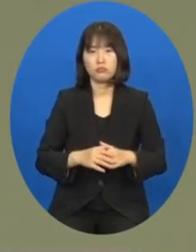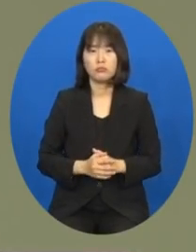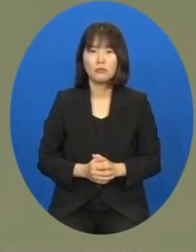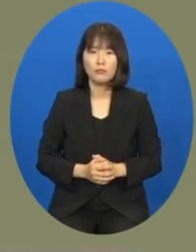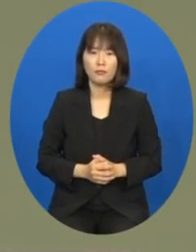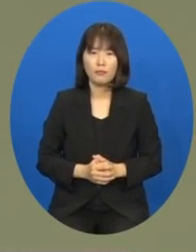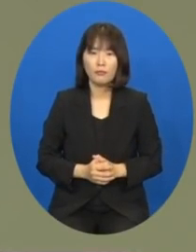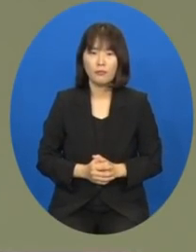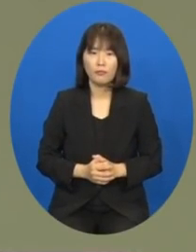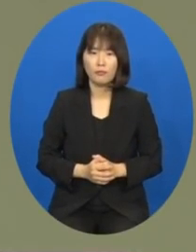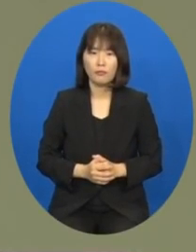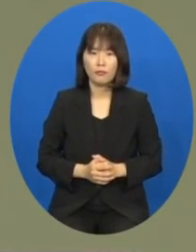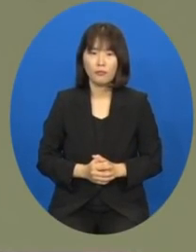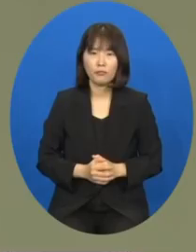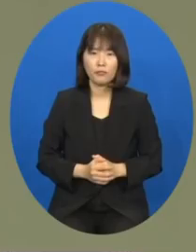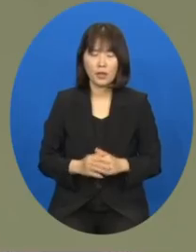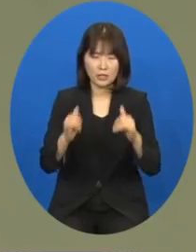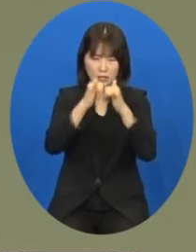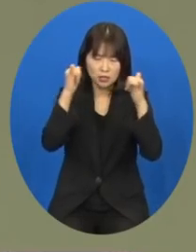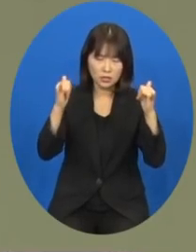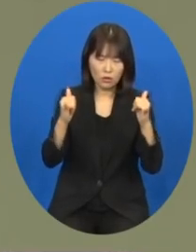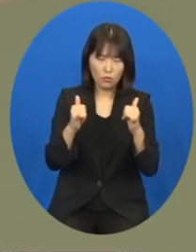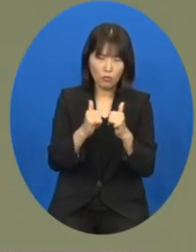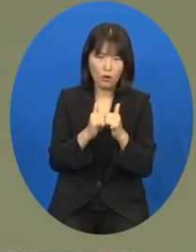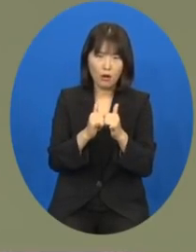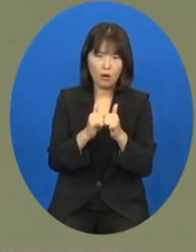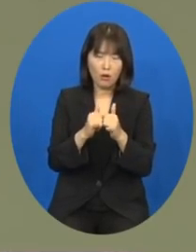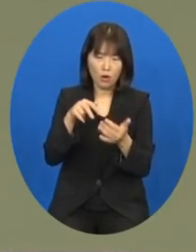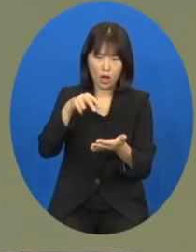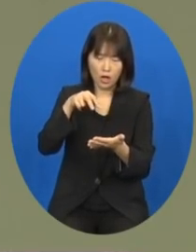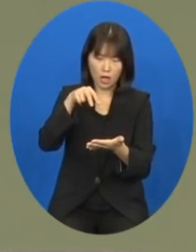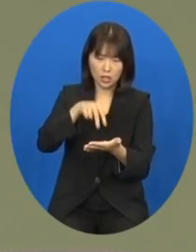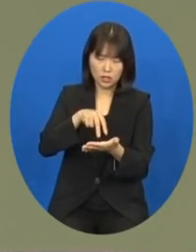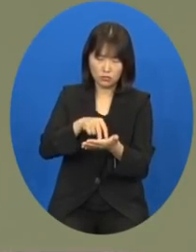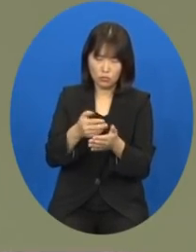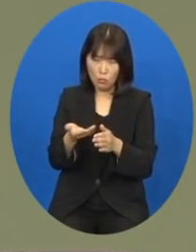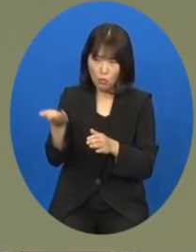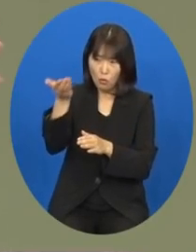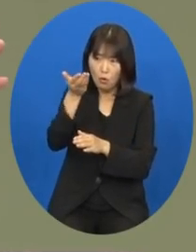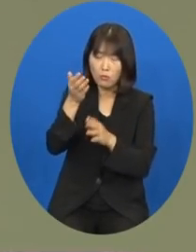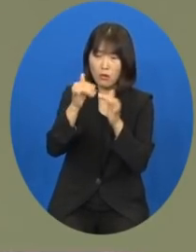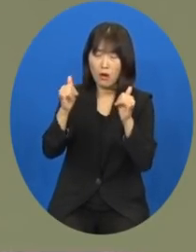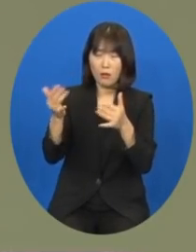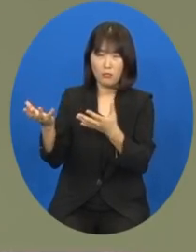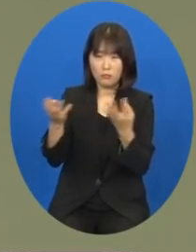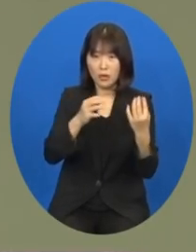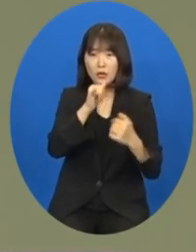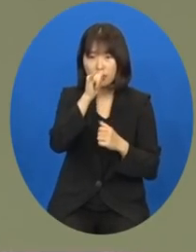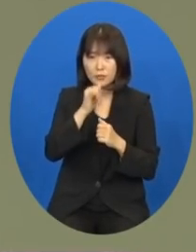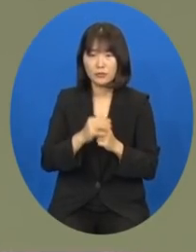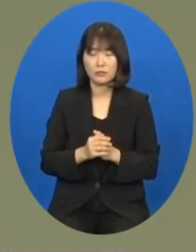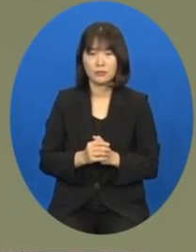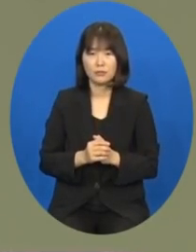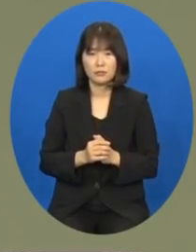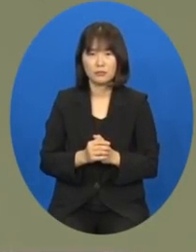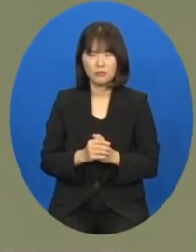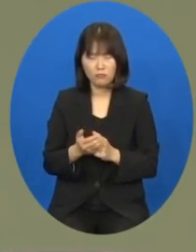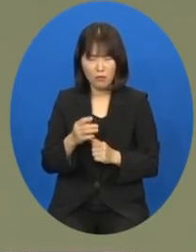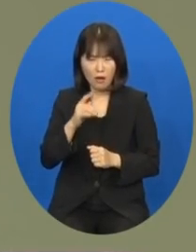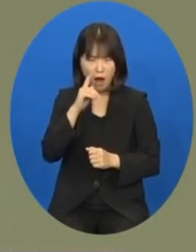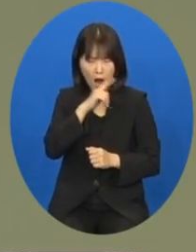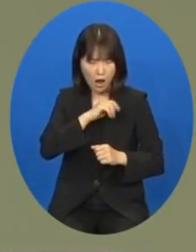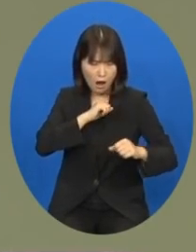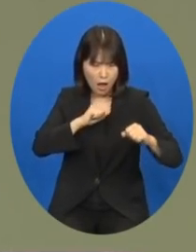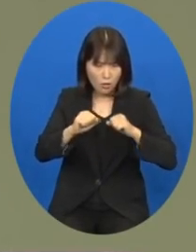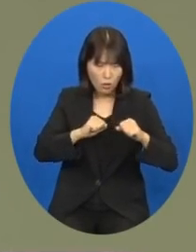생겼어요 사회에서 아주 잘 나가는 분들도 많습니다 전혀 2분들이 이렇게 악한 짓을 해 갈 것에서는